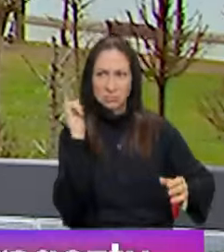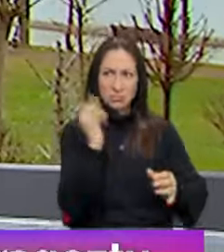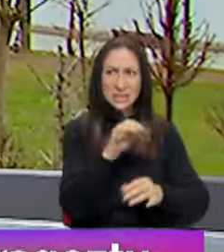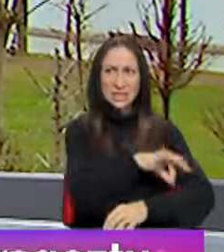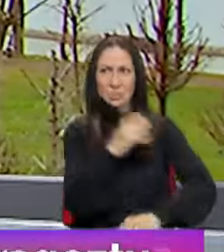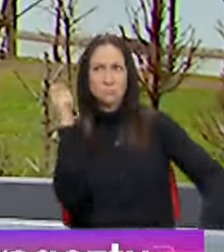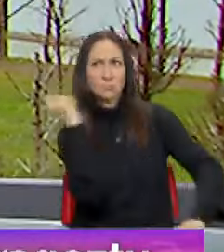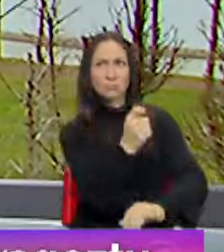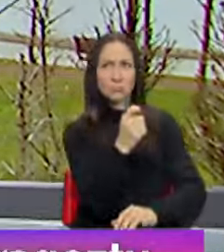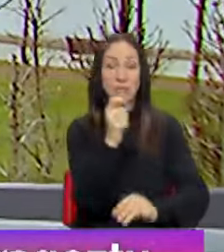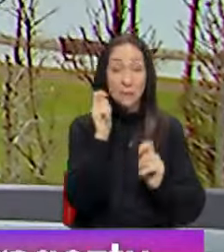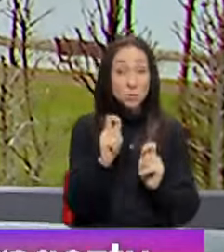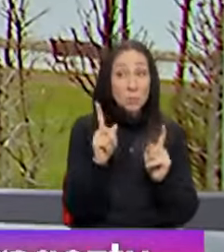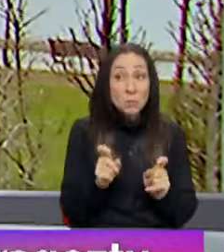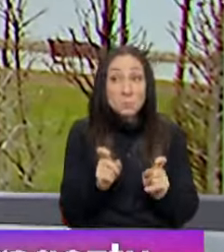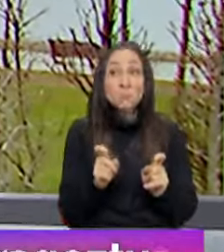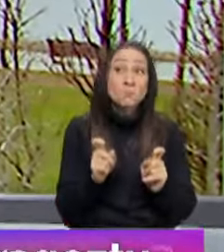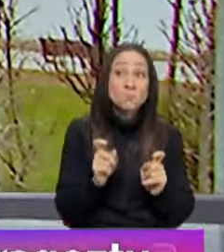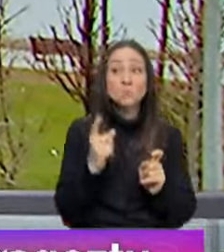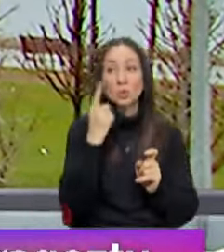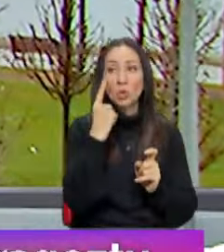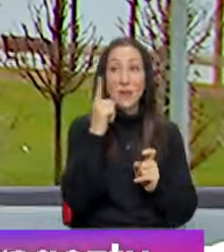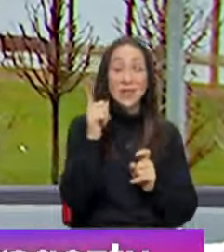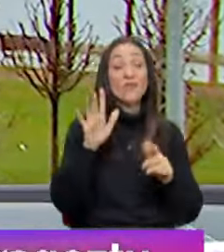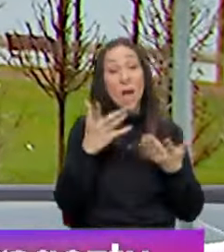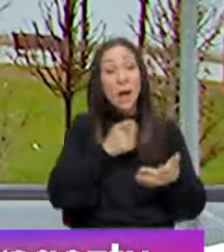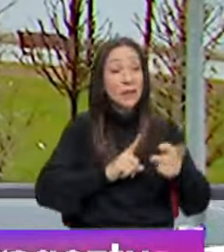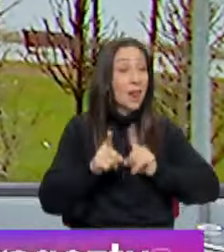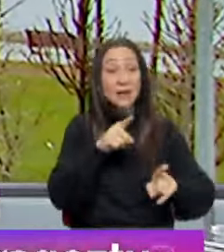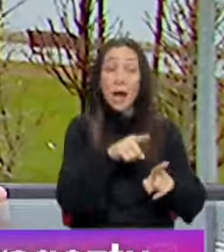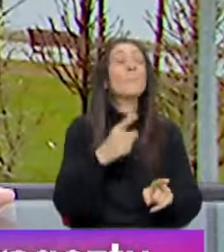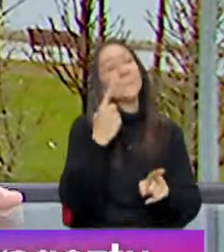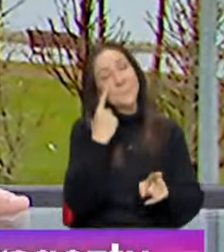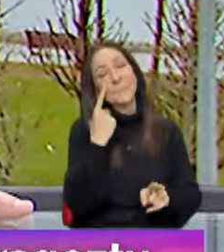sarı kart sergilecek mi? Gösterecek mi? Hükümete ve adaylarına göreceğiz.